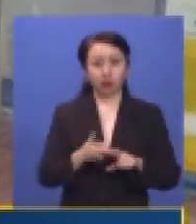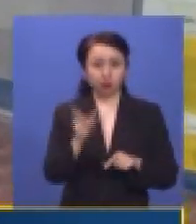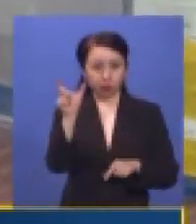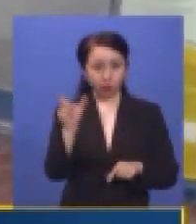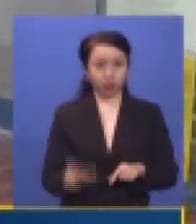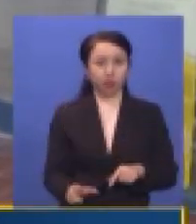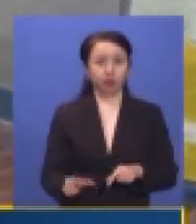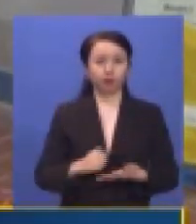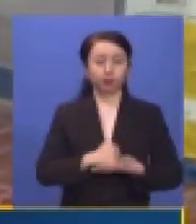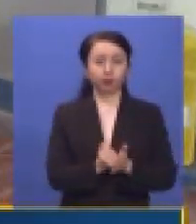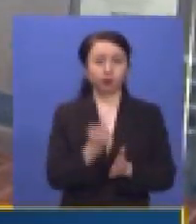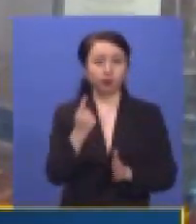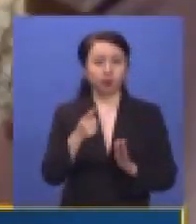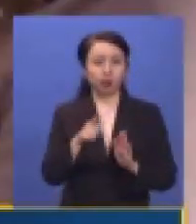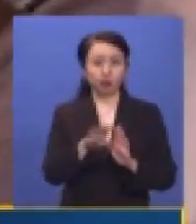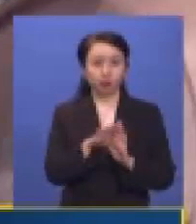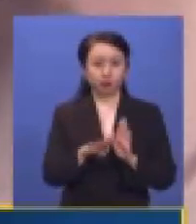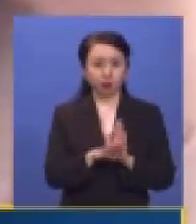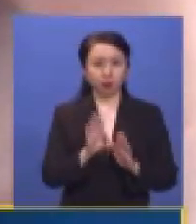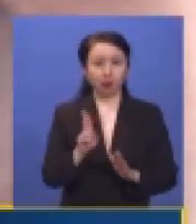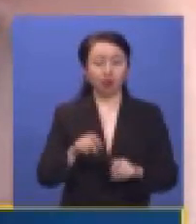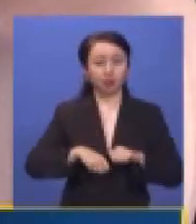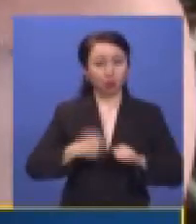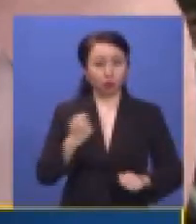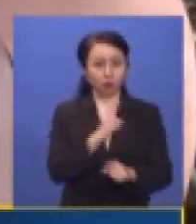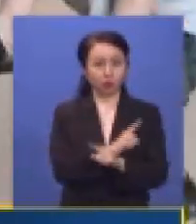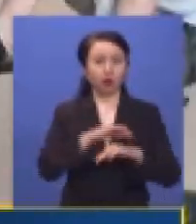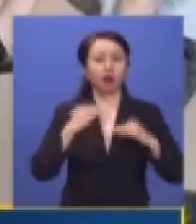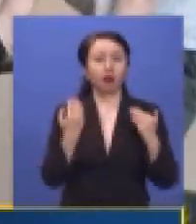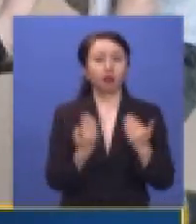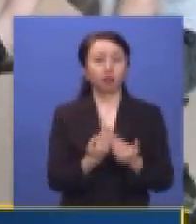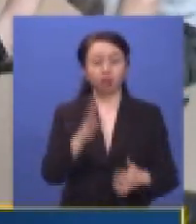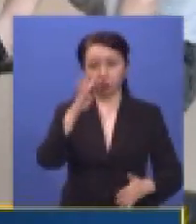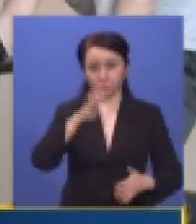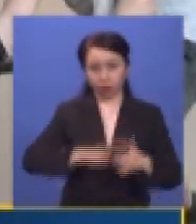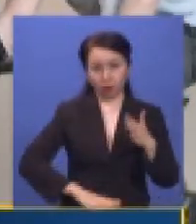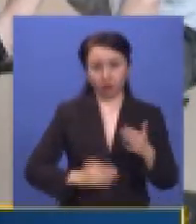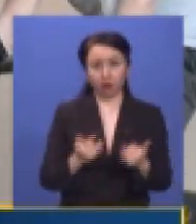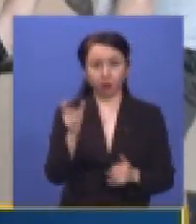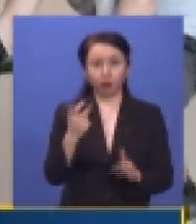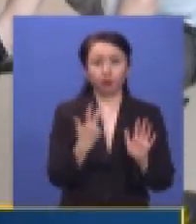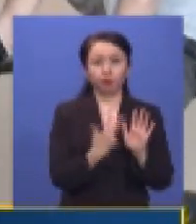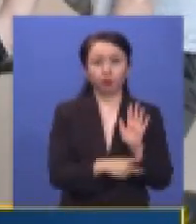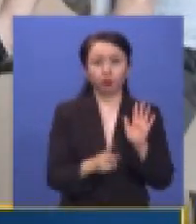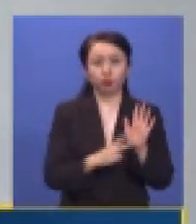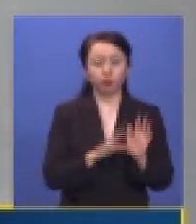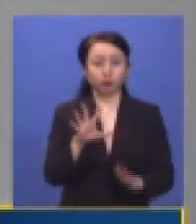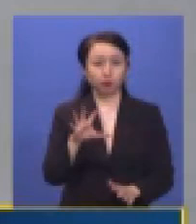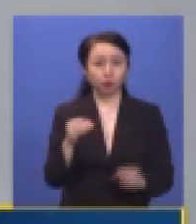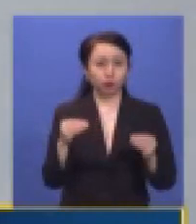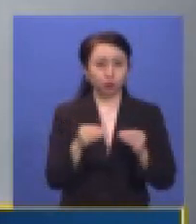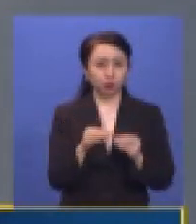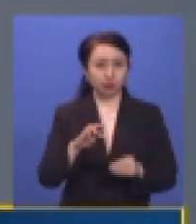данного человека, и гражданин фиксируется в единой базе как нарушитель карантина. Штраф для физических лиц – 87 510